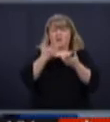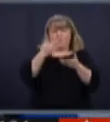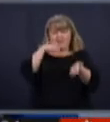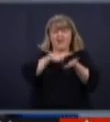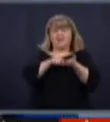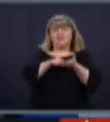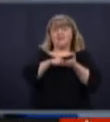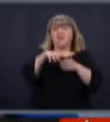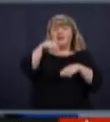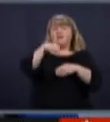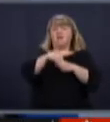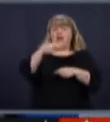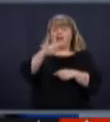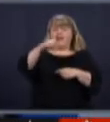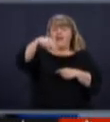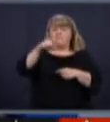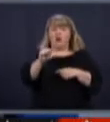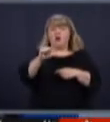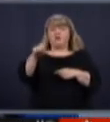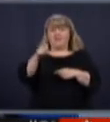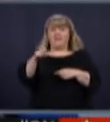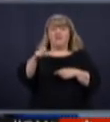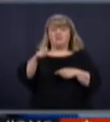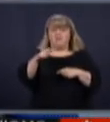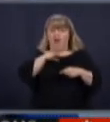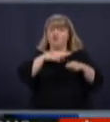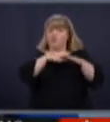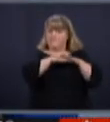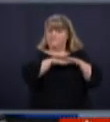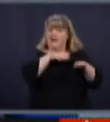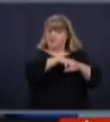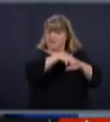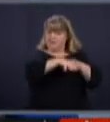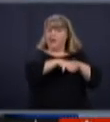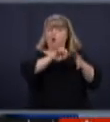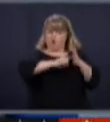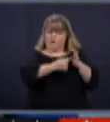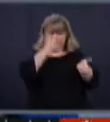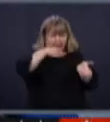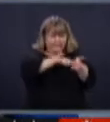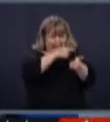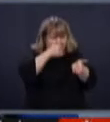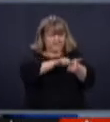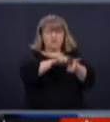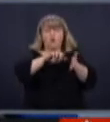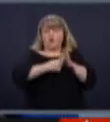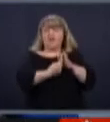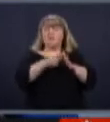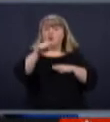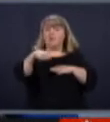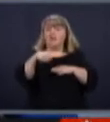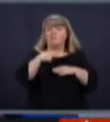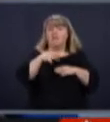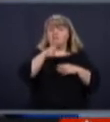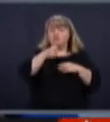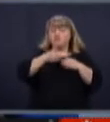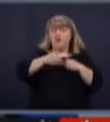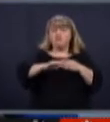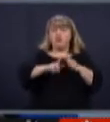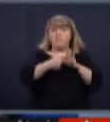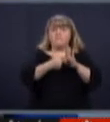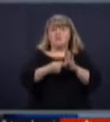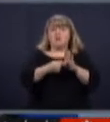Québec, juste à partir des banques de sang. Il y a déjà des analyses qui se font, mais on pourra vous représenter. Probablement lors d'un briefing technique,